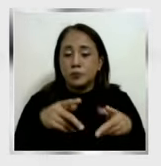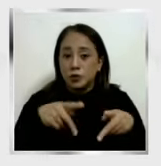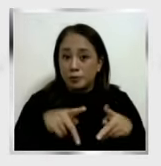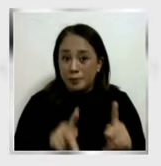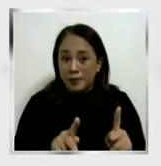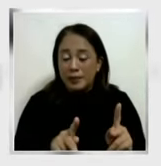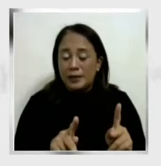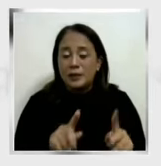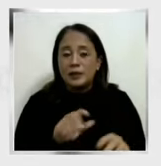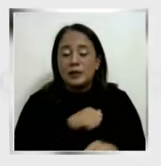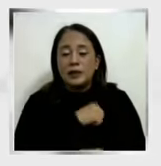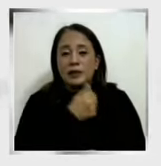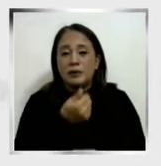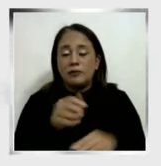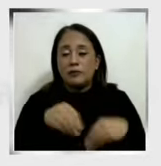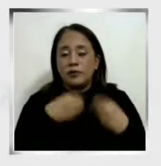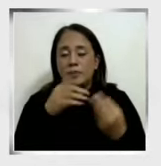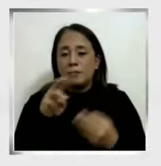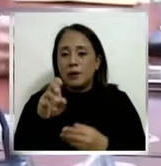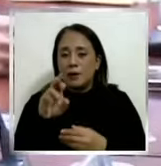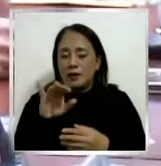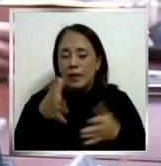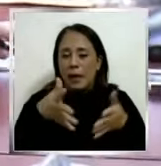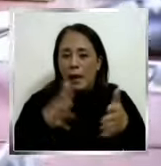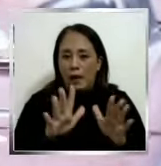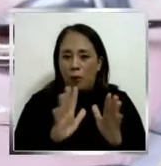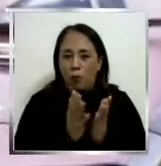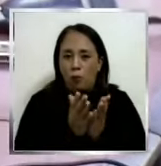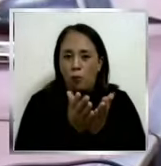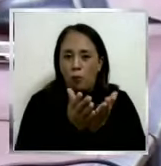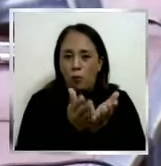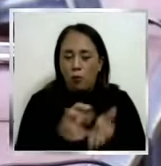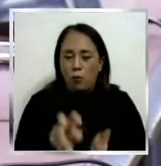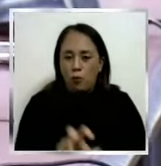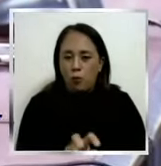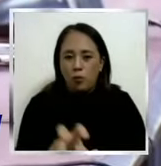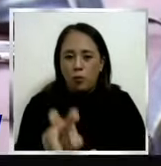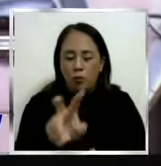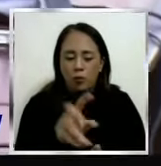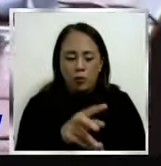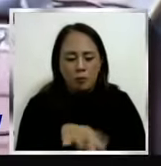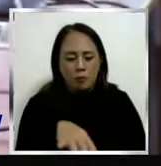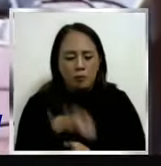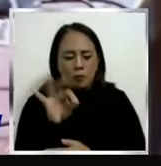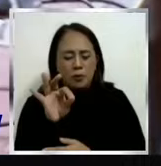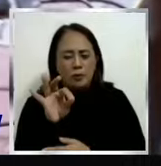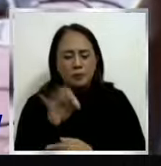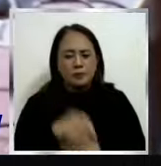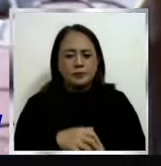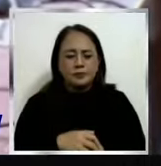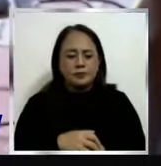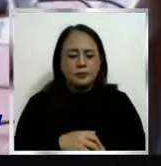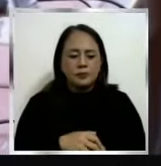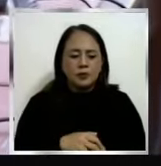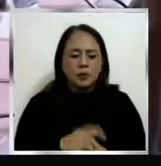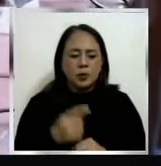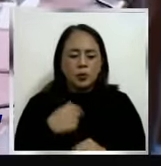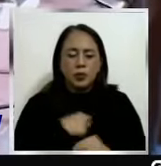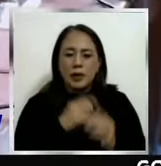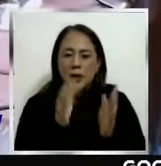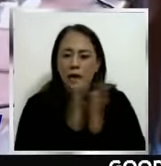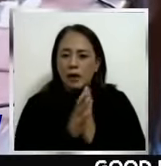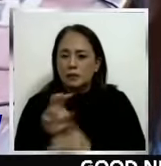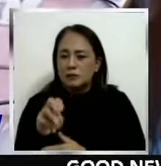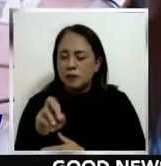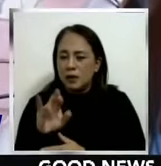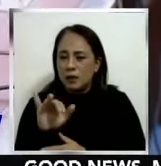Marina para makapaglayag ang isang vessel. They don't have permit to operate, Madam Chair? We asked the Marina and the Coast Guard.